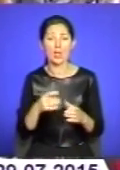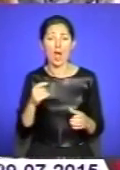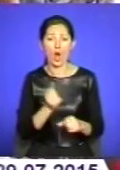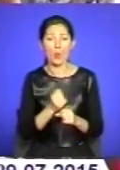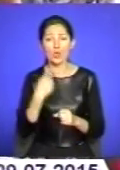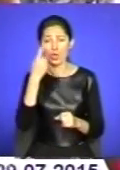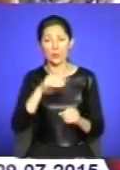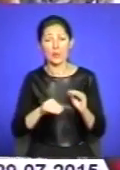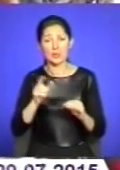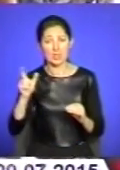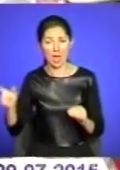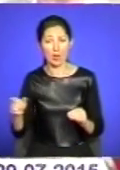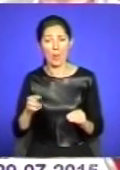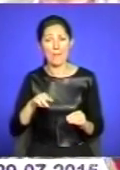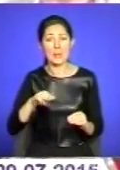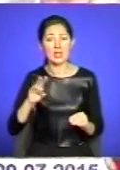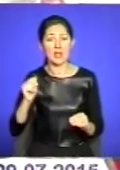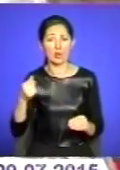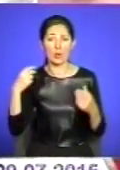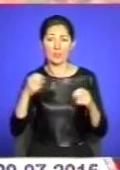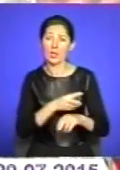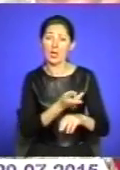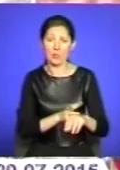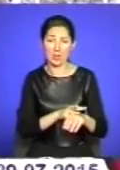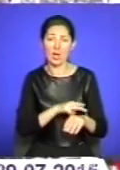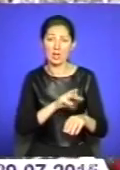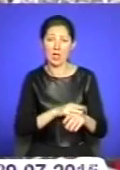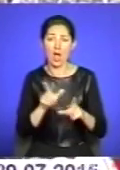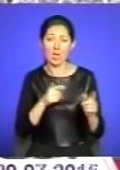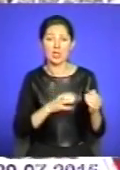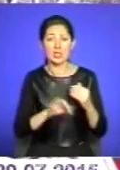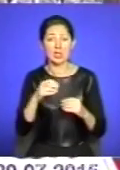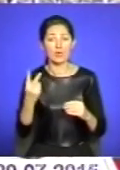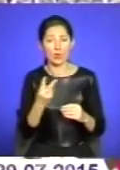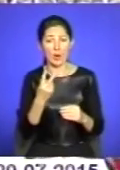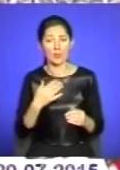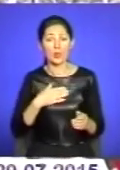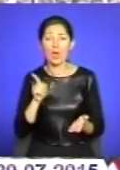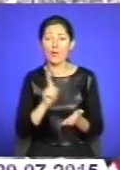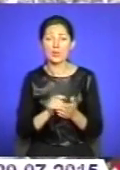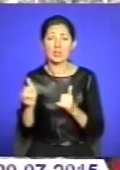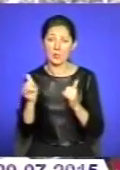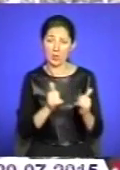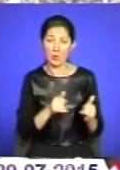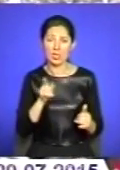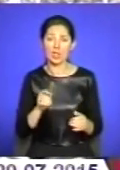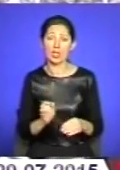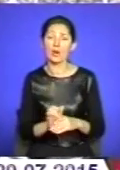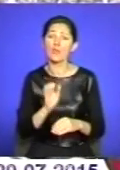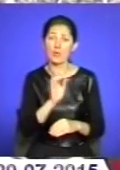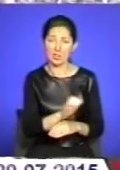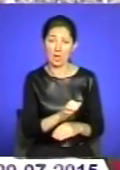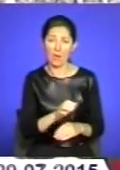складом Микола Мінтенко. Капітан вирушає на схід вдруге. Моя функція – забезпечити їх доставку